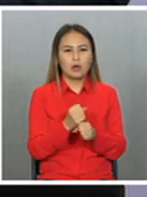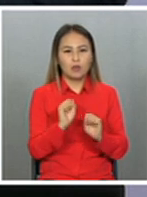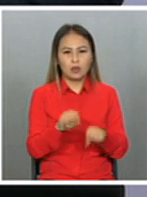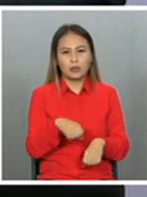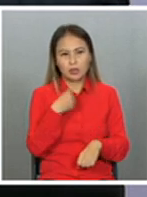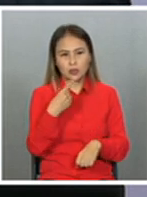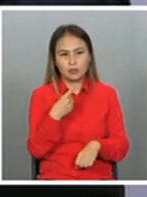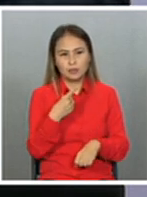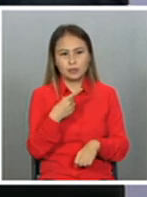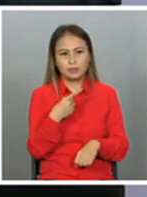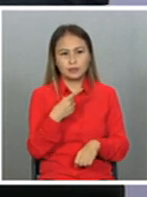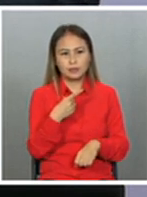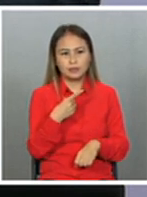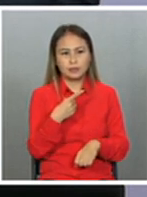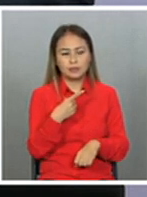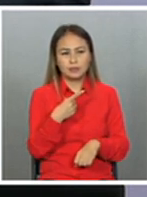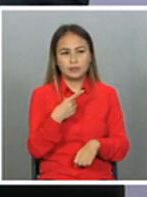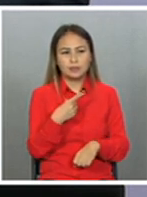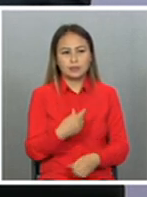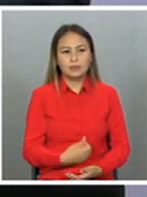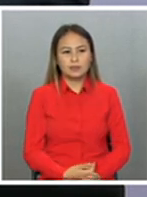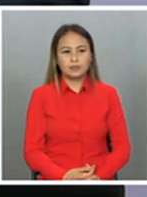айта аламыз.